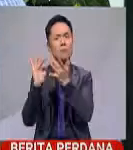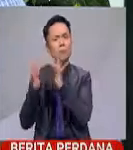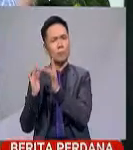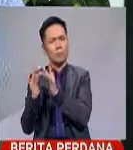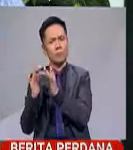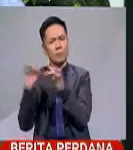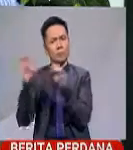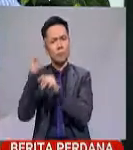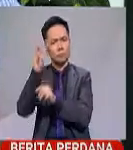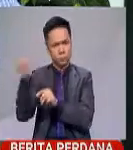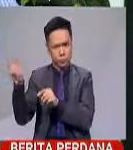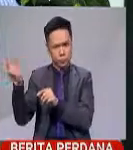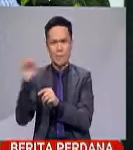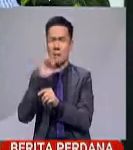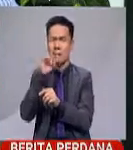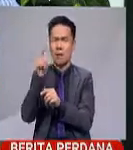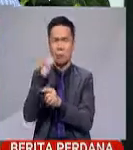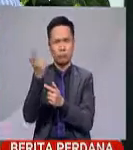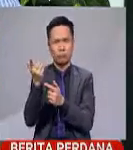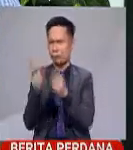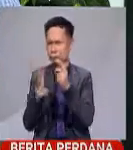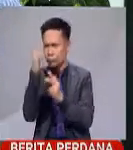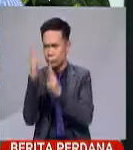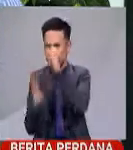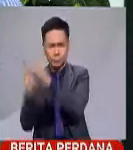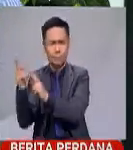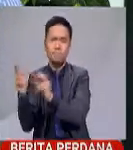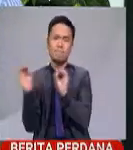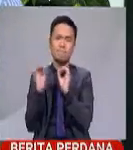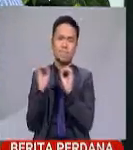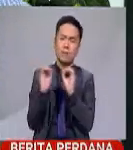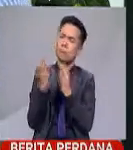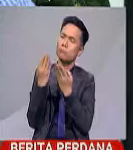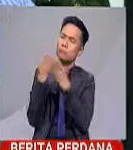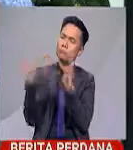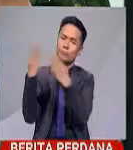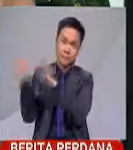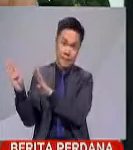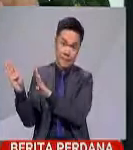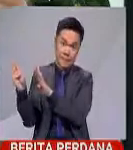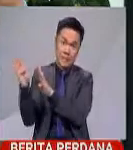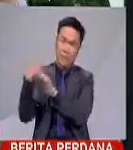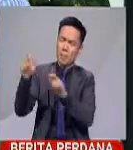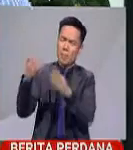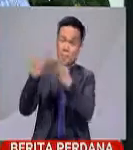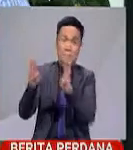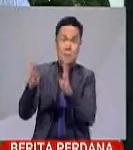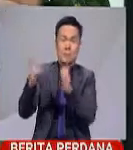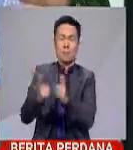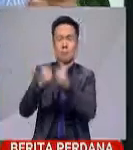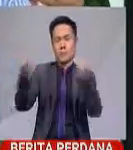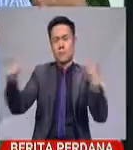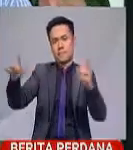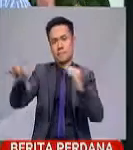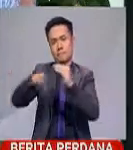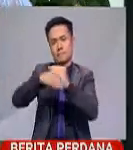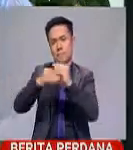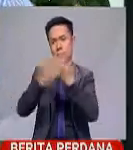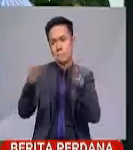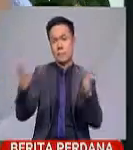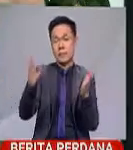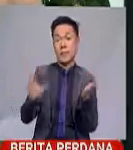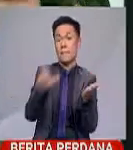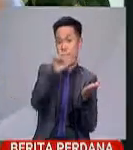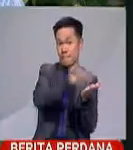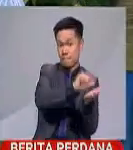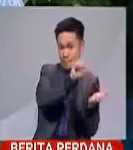censorship, ada kebebasan media. Jadi kita perlu membesarkan kebebasan media ini kepada media cetak